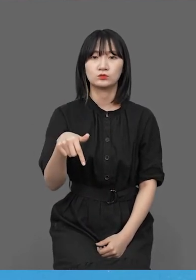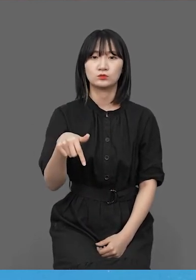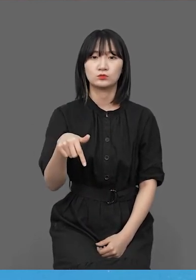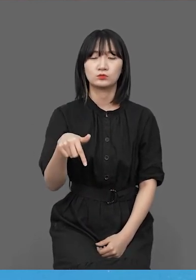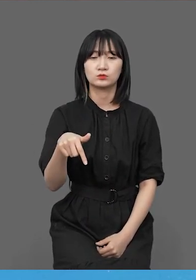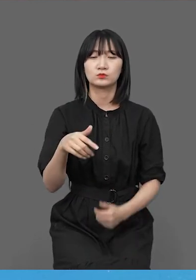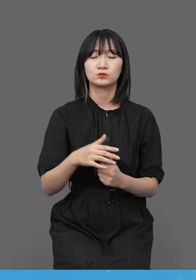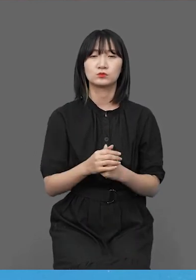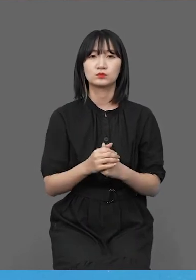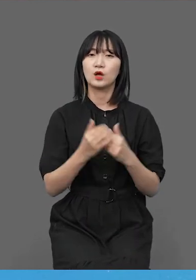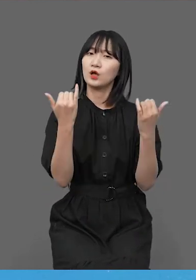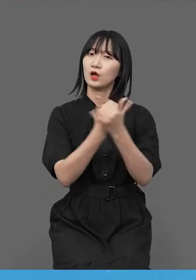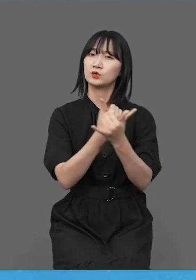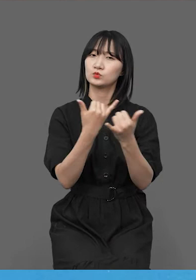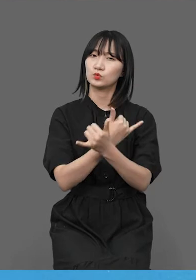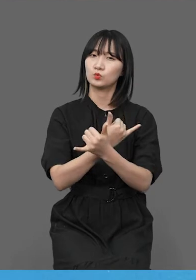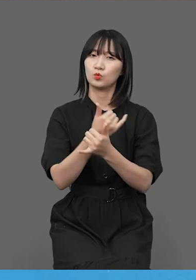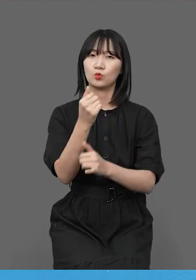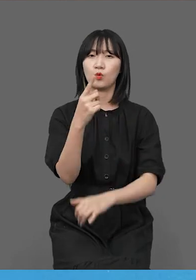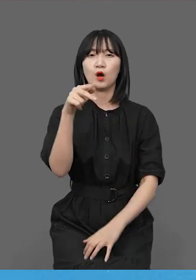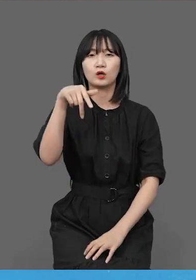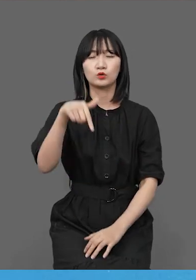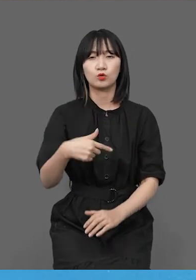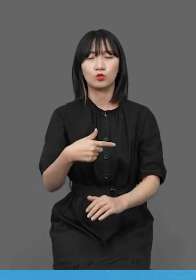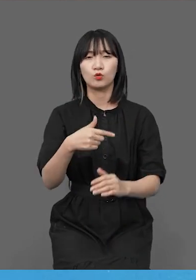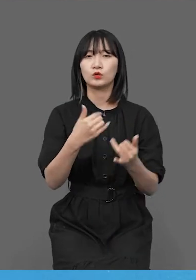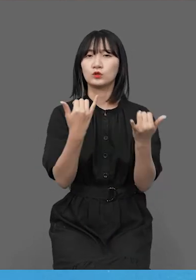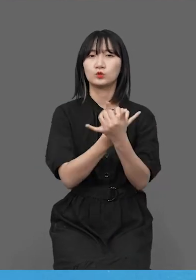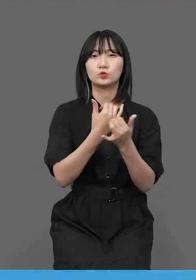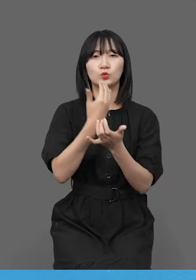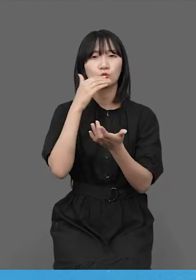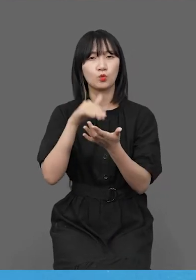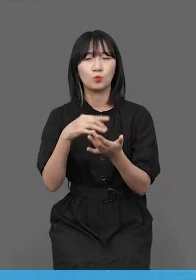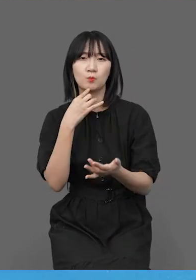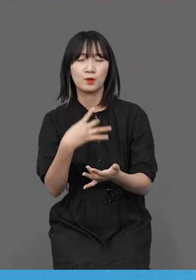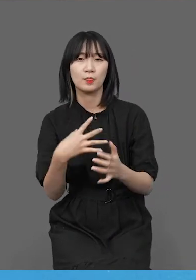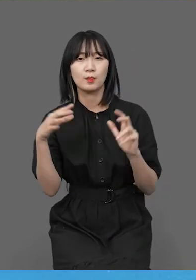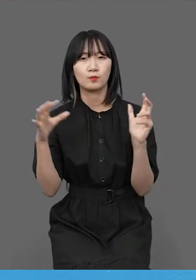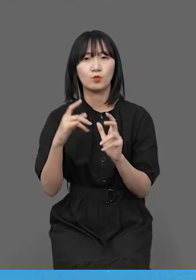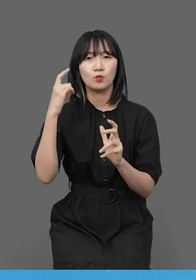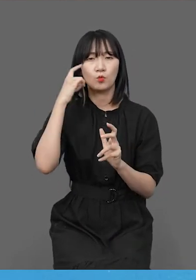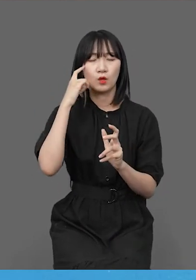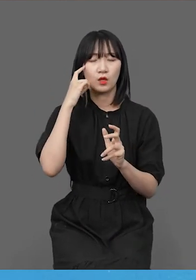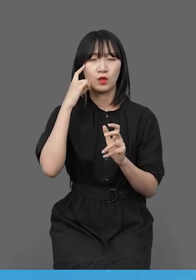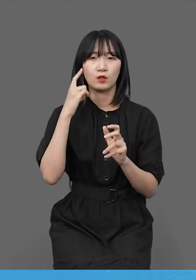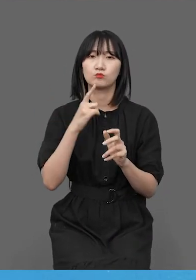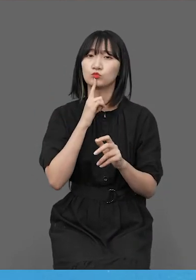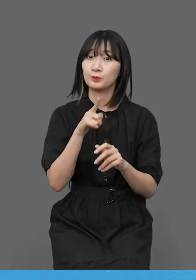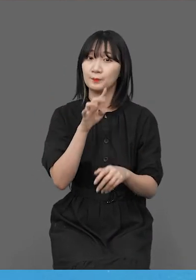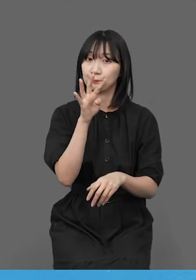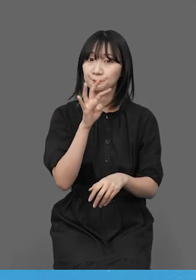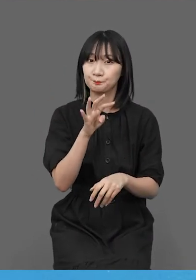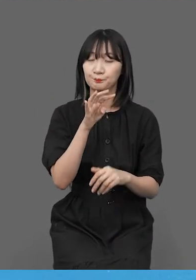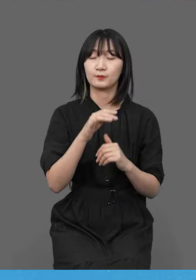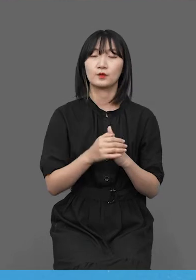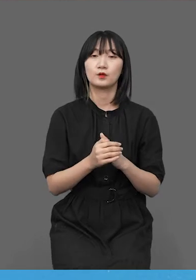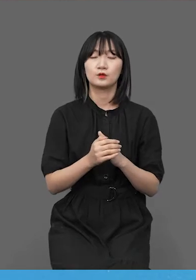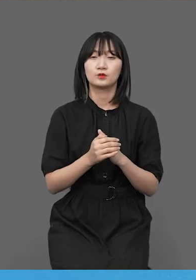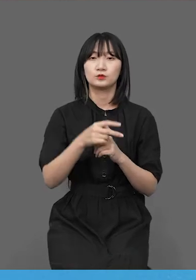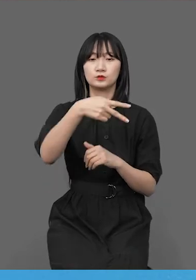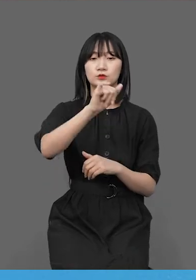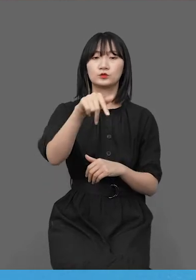화석이다. 이런 그 개념을 얘기했거든요. 그건 뭐냐면은 시조새가 새의